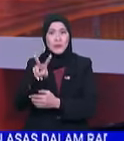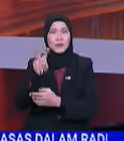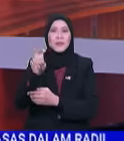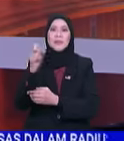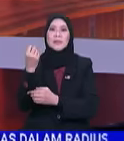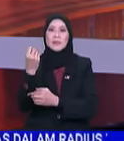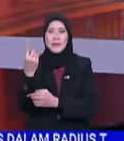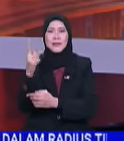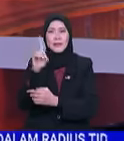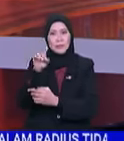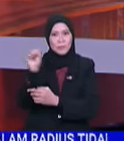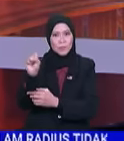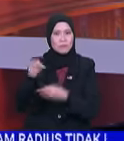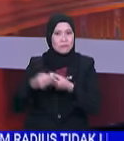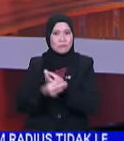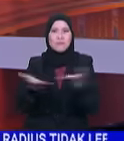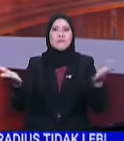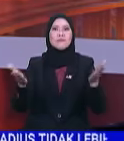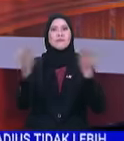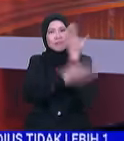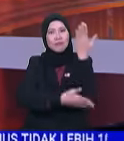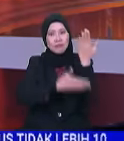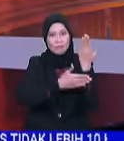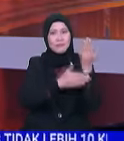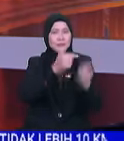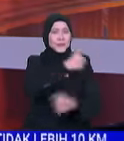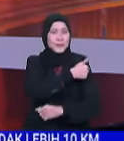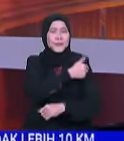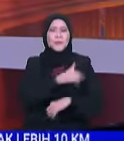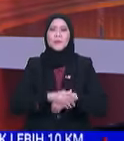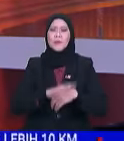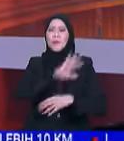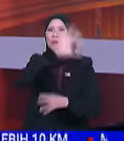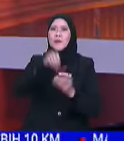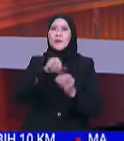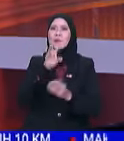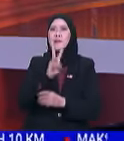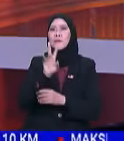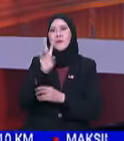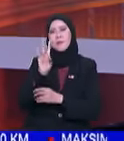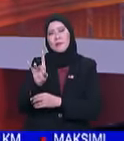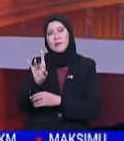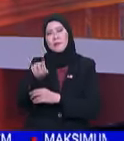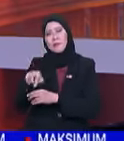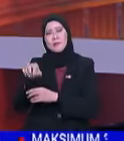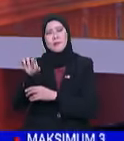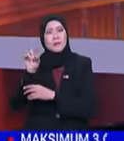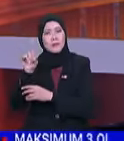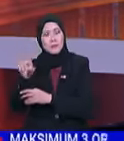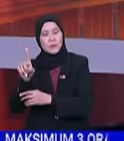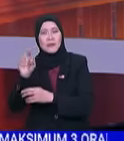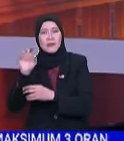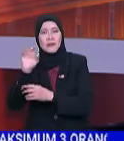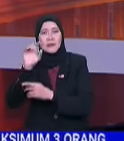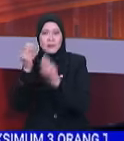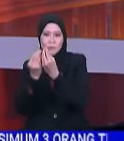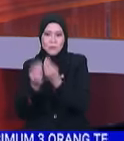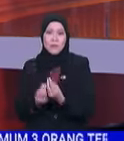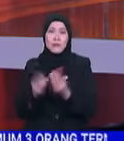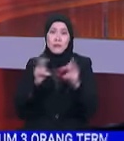25,366,211 dos telah diberikan di seluruh negara. Keseluruhannya, 68.9% populasi dewasa di negara ini